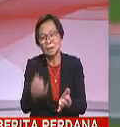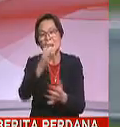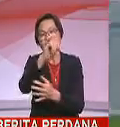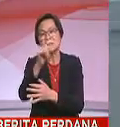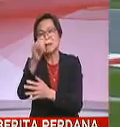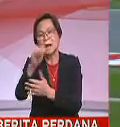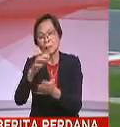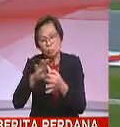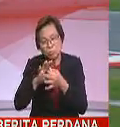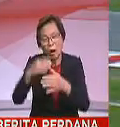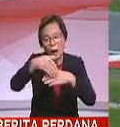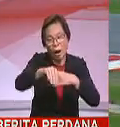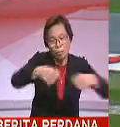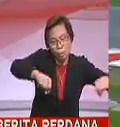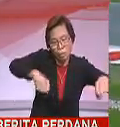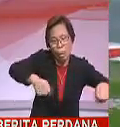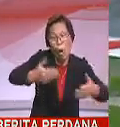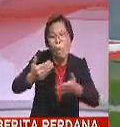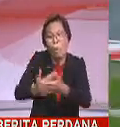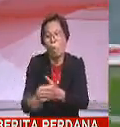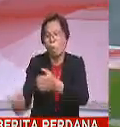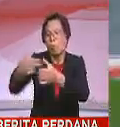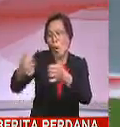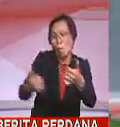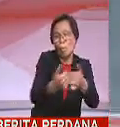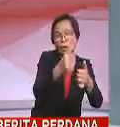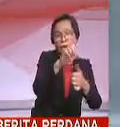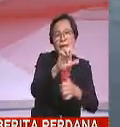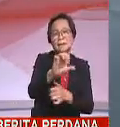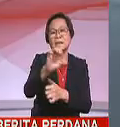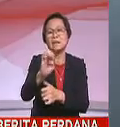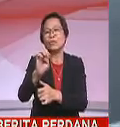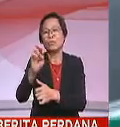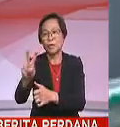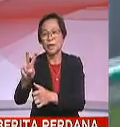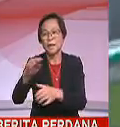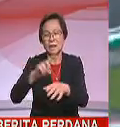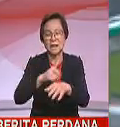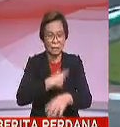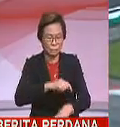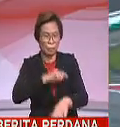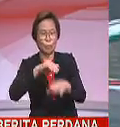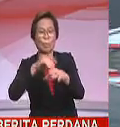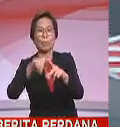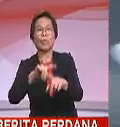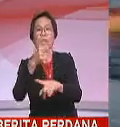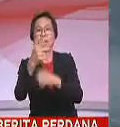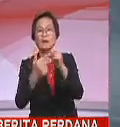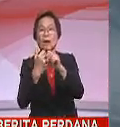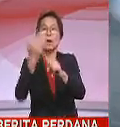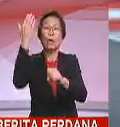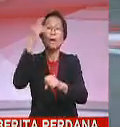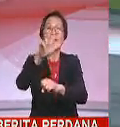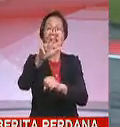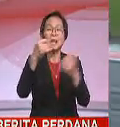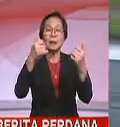Malaysia untuk menghantam lembab lapis berkenaan menyertai dengan CV di Spanyol Pada masa ini pada tahun lalu sampai 30